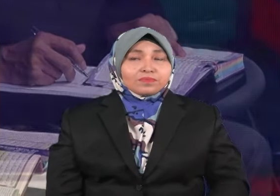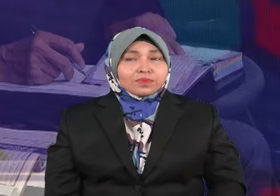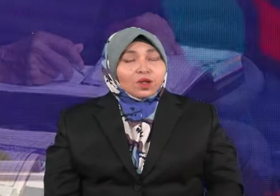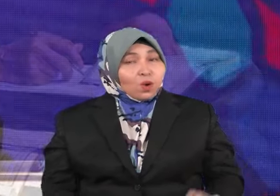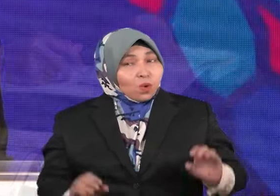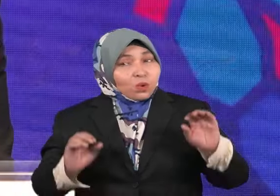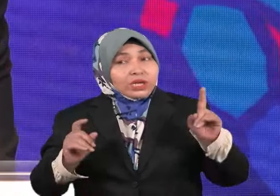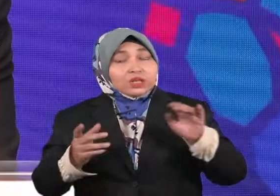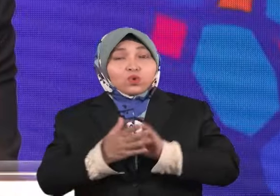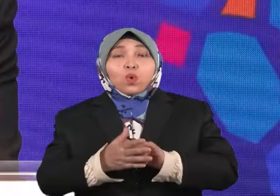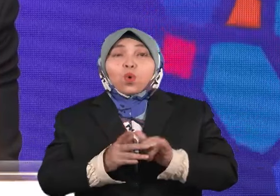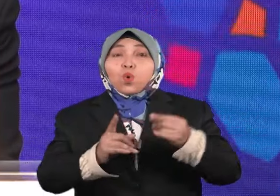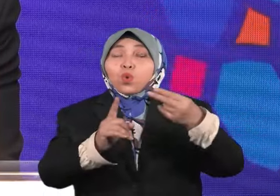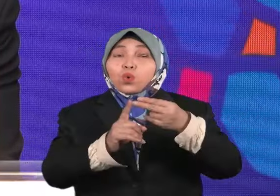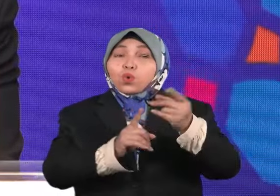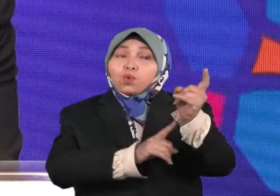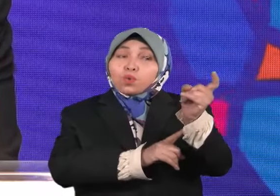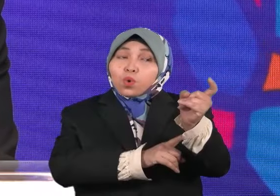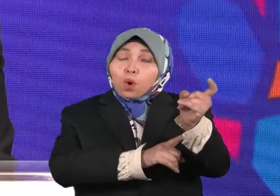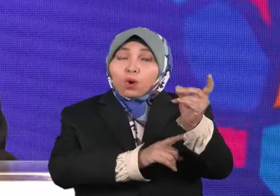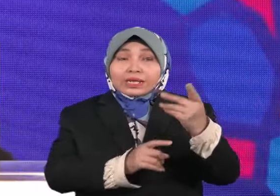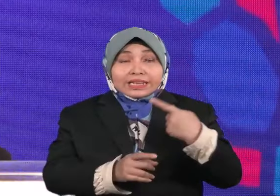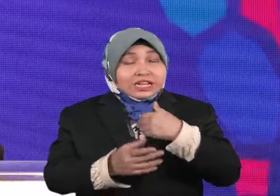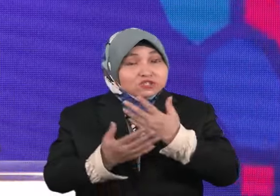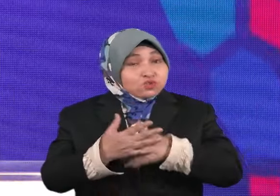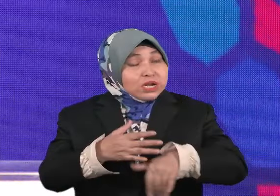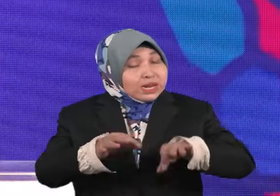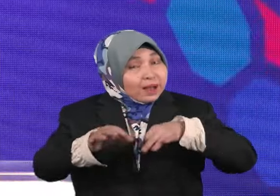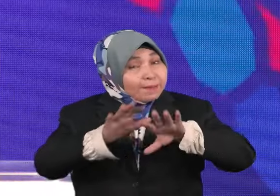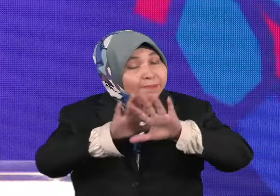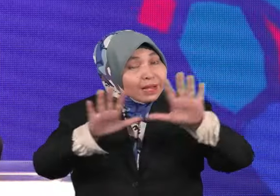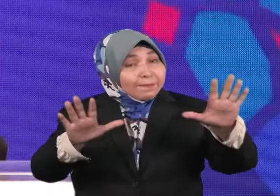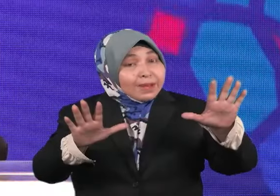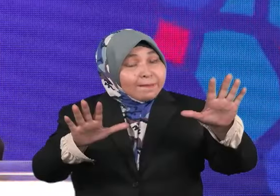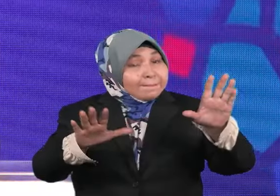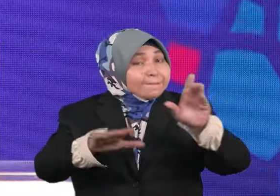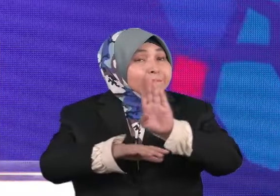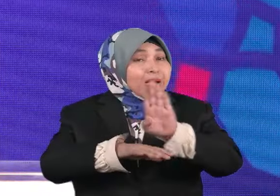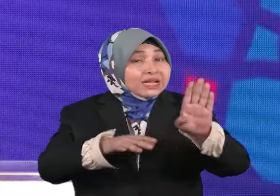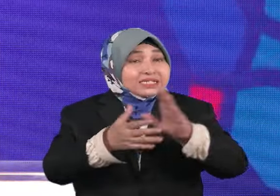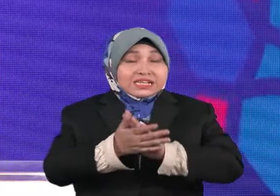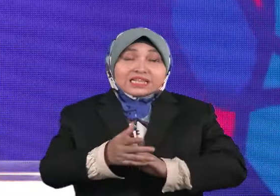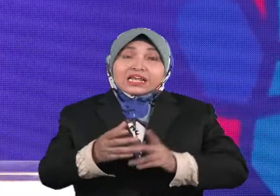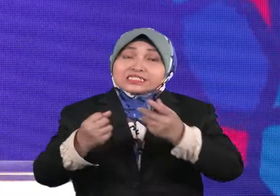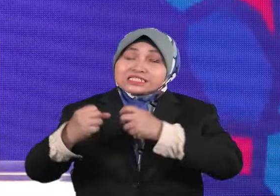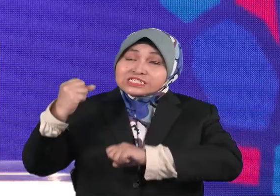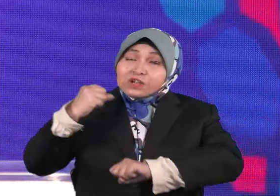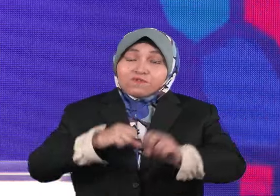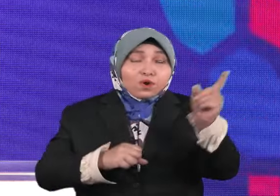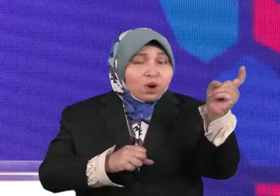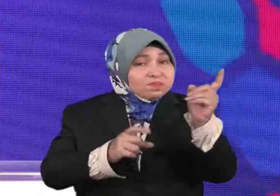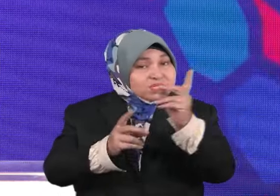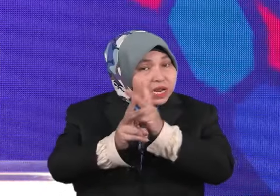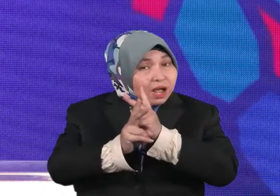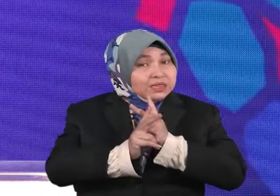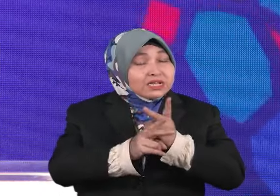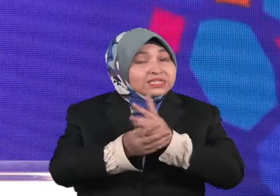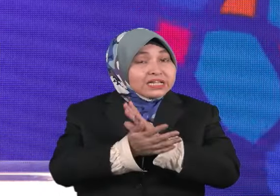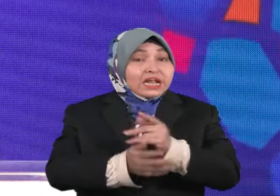Okey, itu huruf Ra. Bila dah kita dapat jelaskan barisnya, maka sifat Ra tu kita kena hati-hati supaya Ra